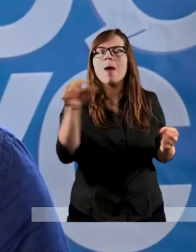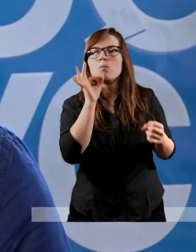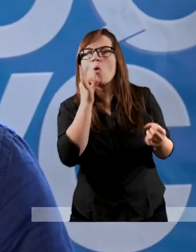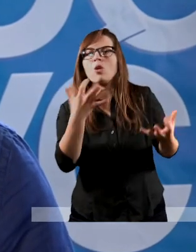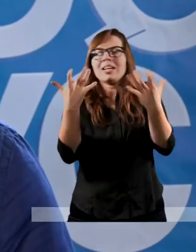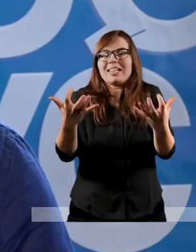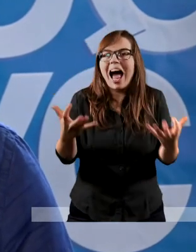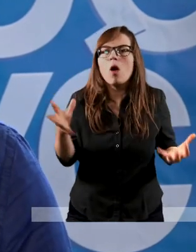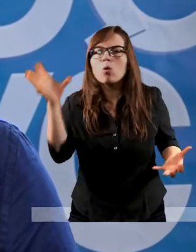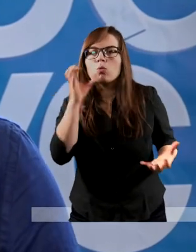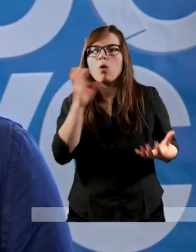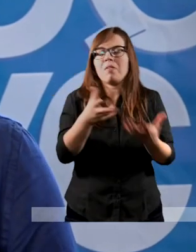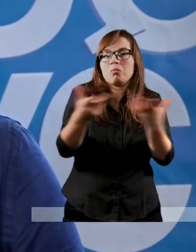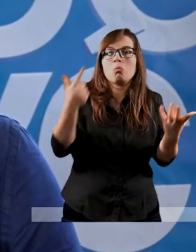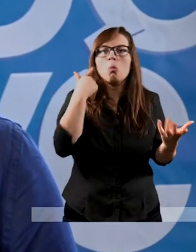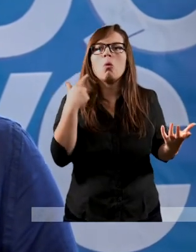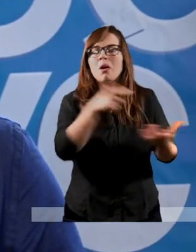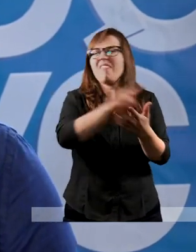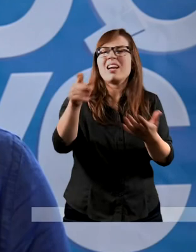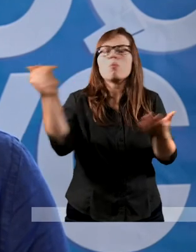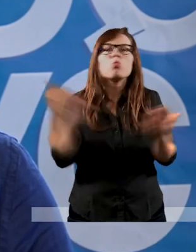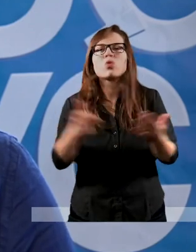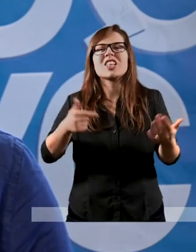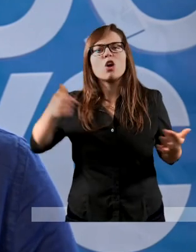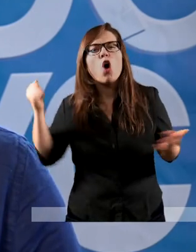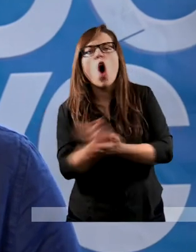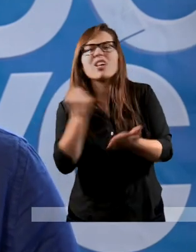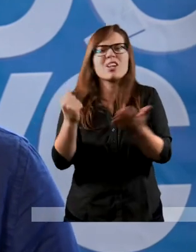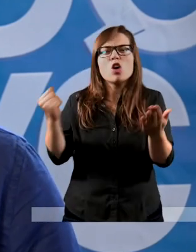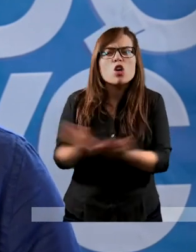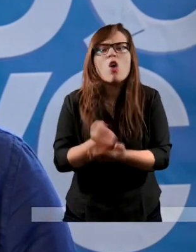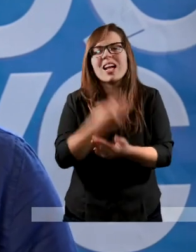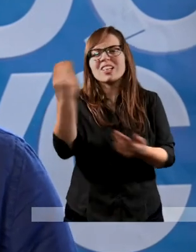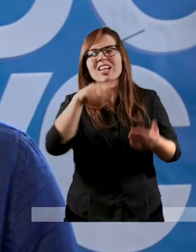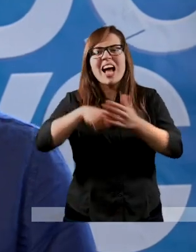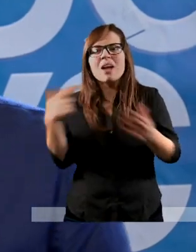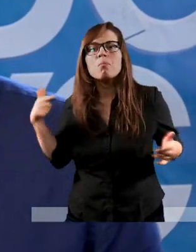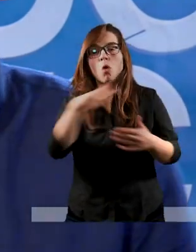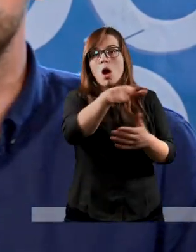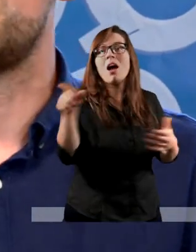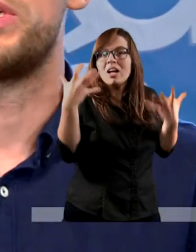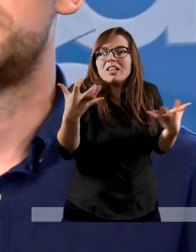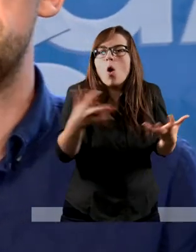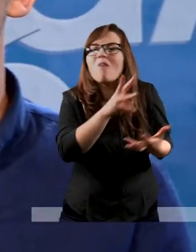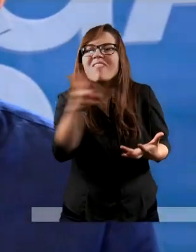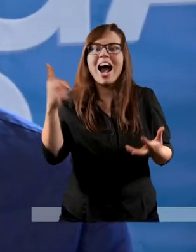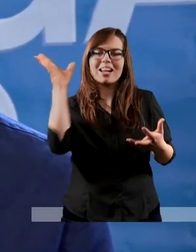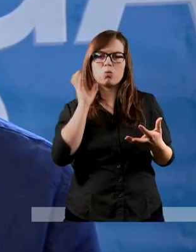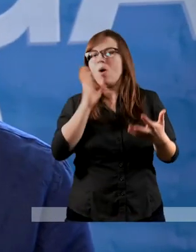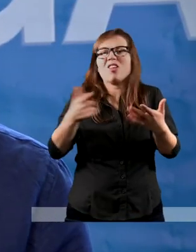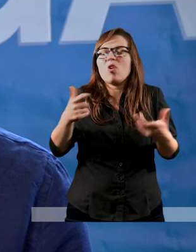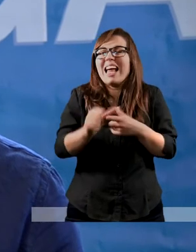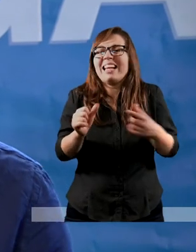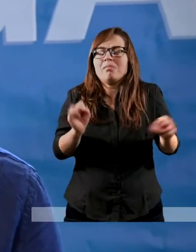prostu chciała nas słuchać, że powiedzieli, słuchajcie, wy musicie jeszcze koniecznie jeszcze raz do nas przyjść, bo oni chcą was słuchać, to jest